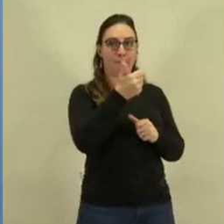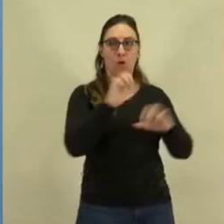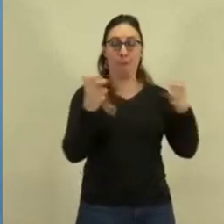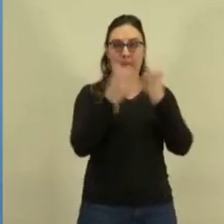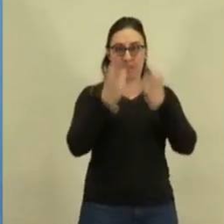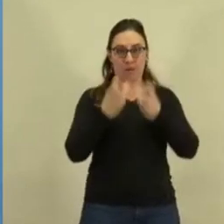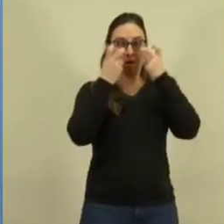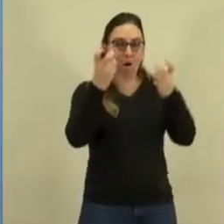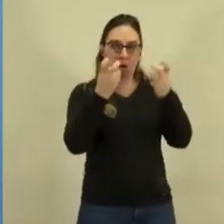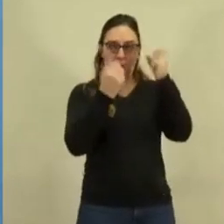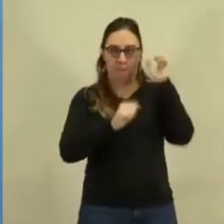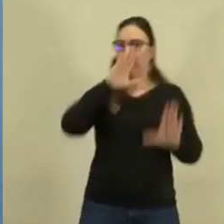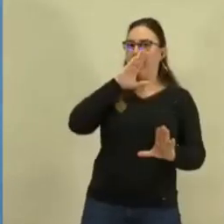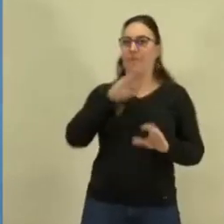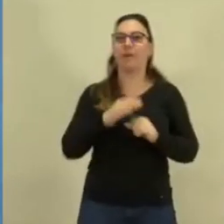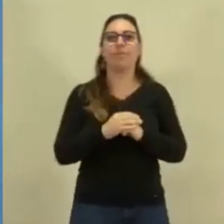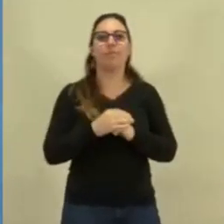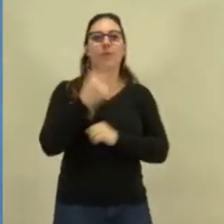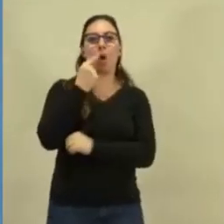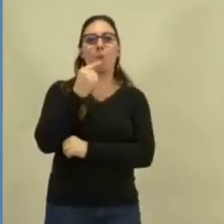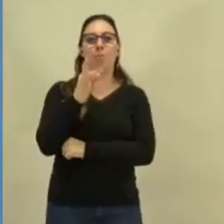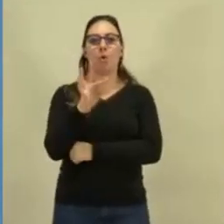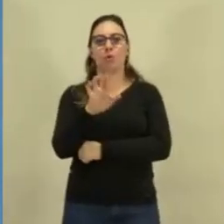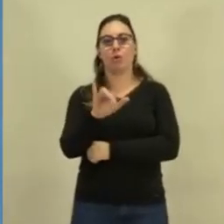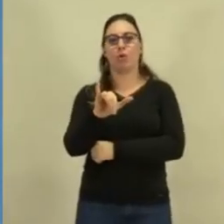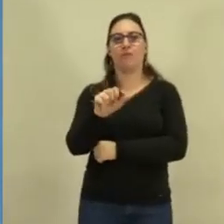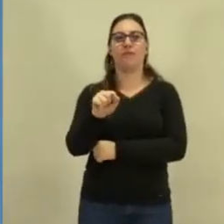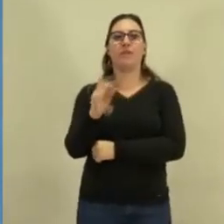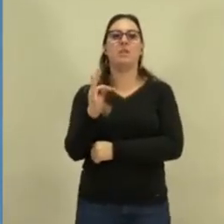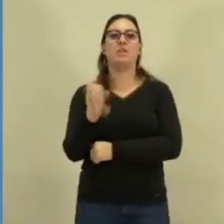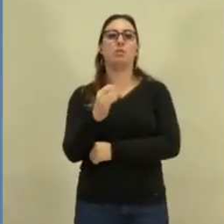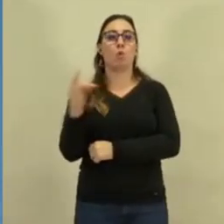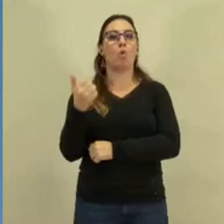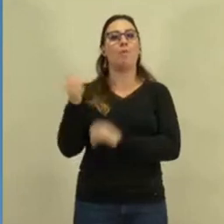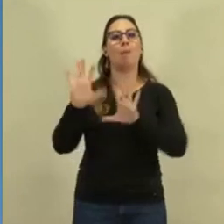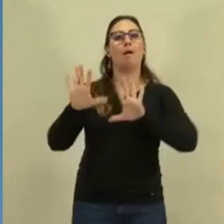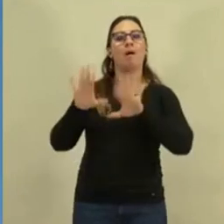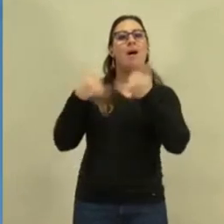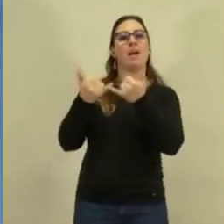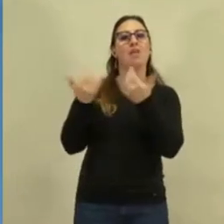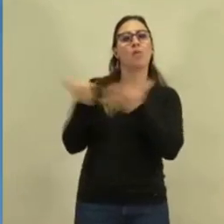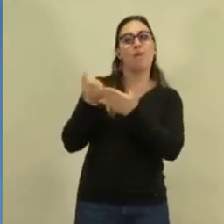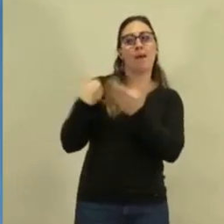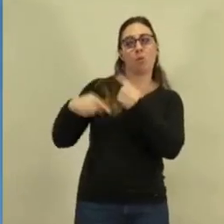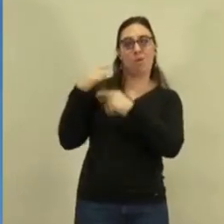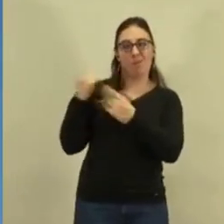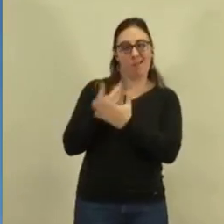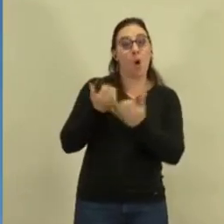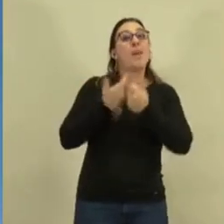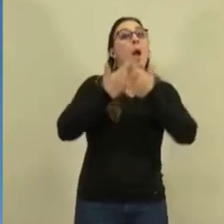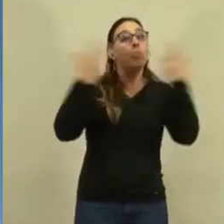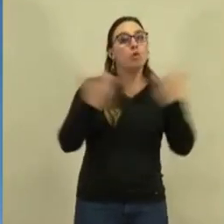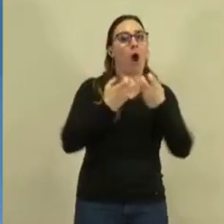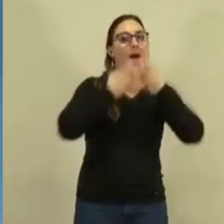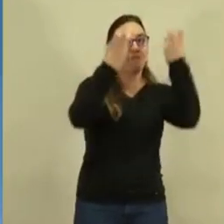Et l'inflation, comme M. Fristo essayait de nous expliquer l'autre jour en réunion d'information qu'il y avait plusieurs inflations, soit,